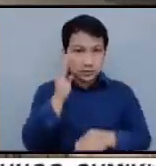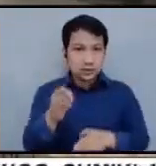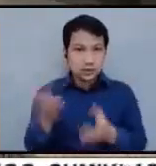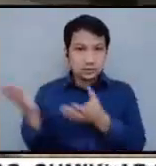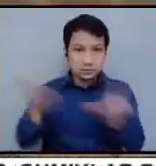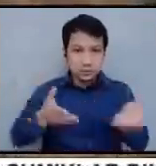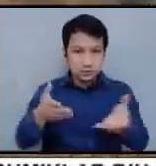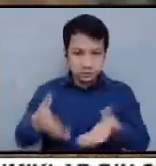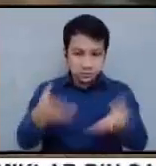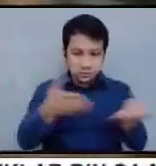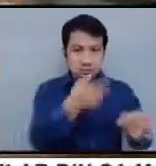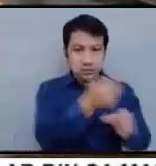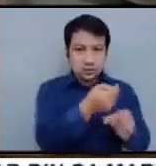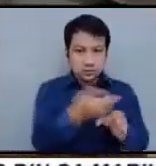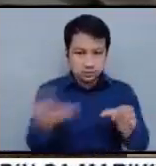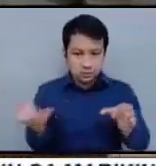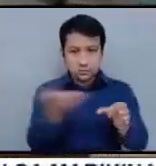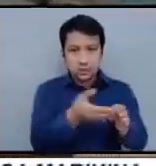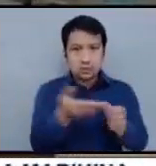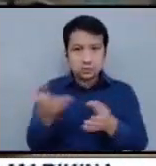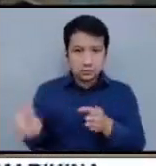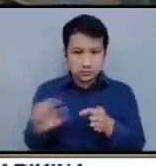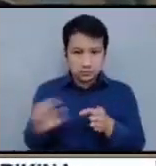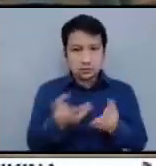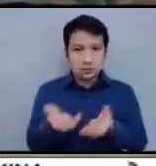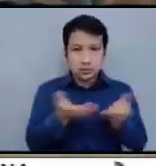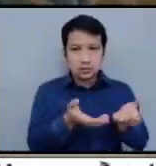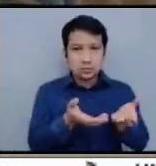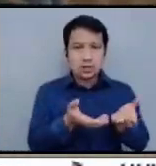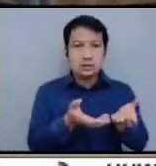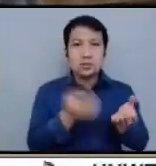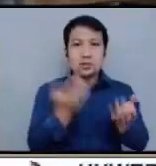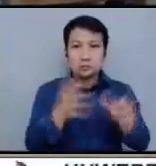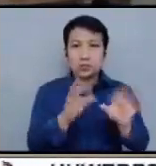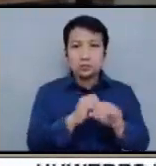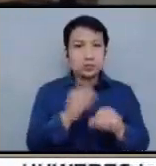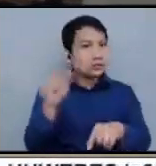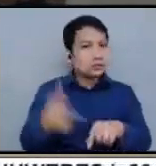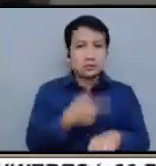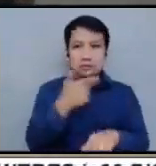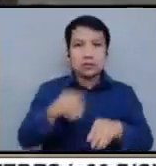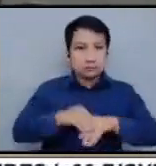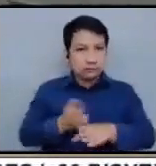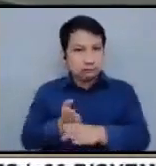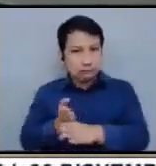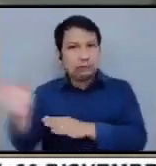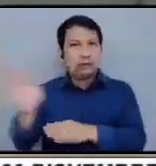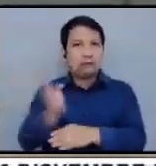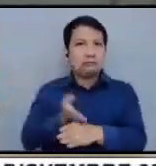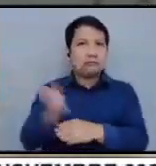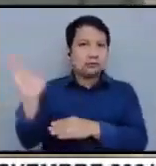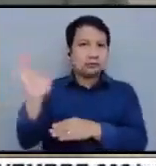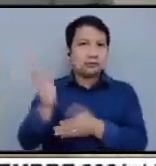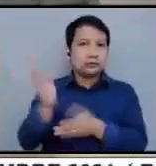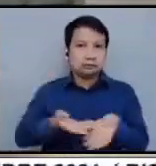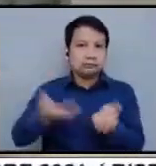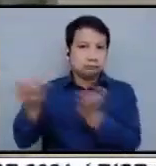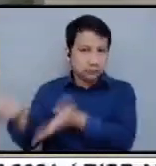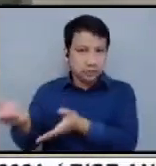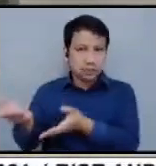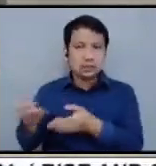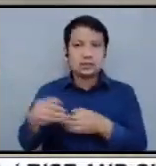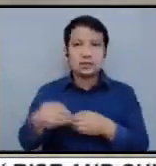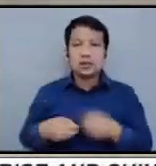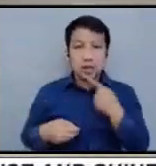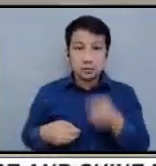for distribution. Matapos magawa, hindi na ito nagtatagal dahil lahat diretsyo na agad sa pagbibigyan. Kaya naman para sa mga apektado